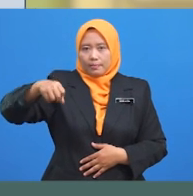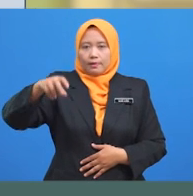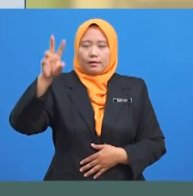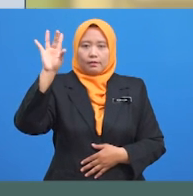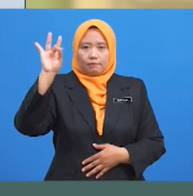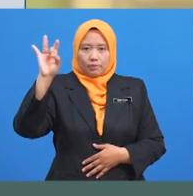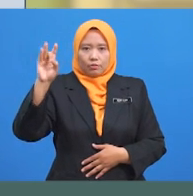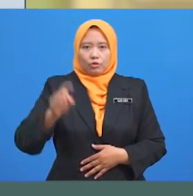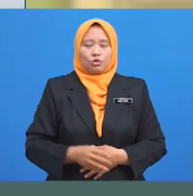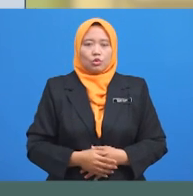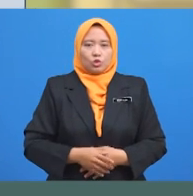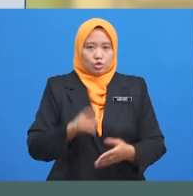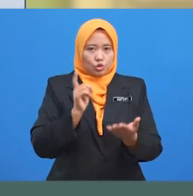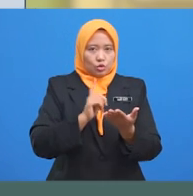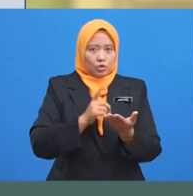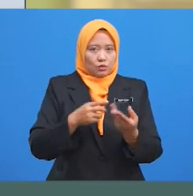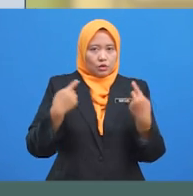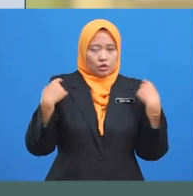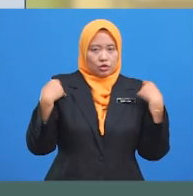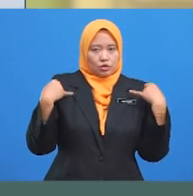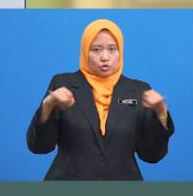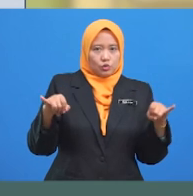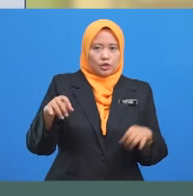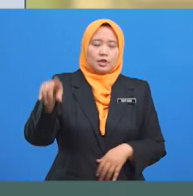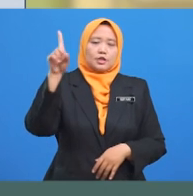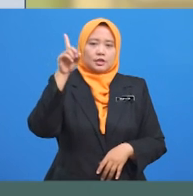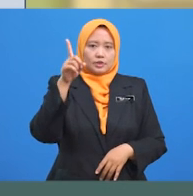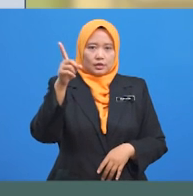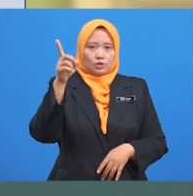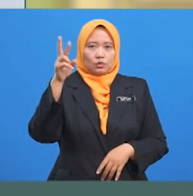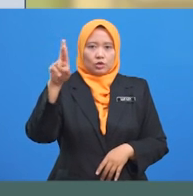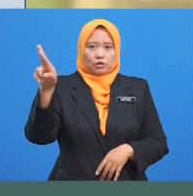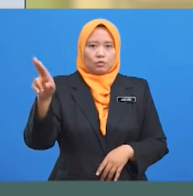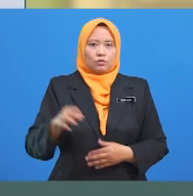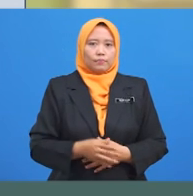beg ialah 1,000 unit. Maka, jumlah hasil ialah